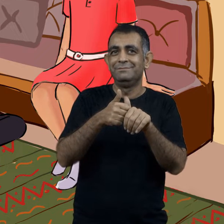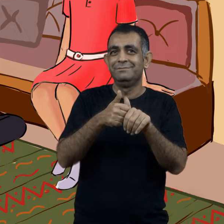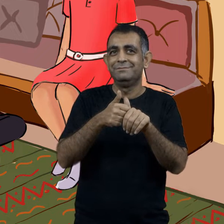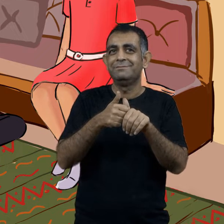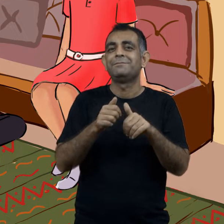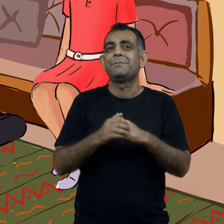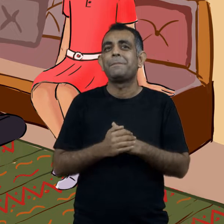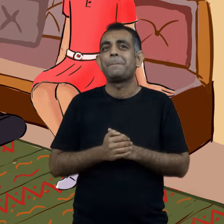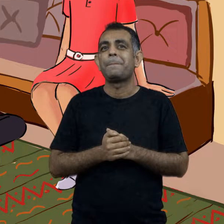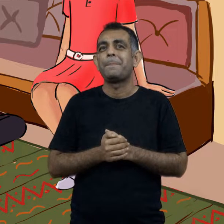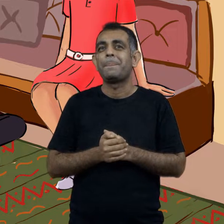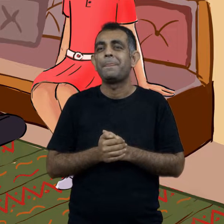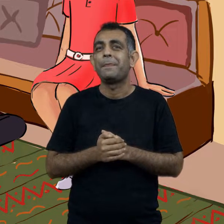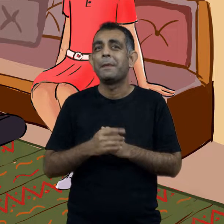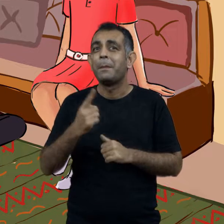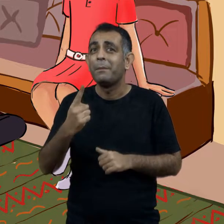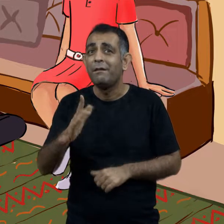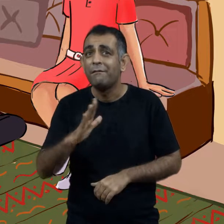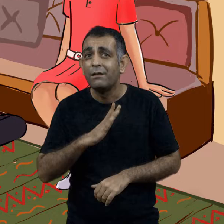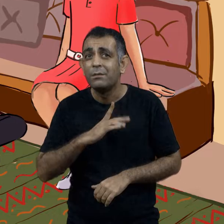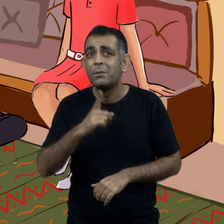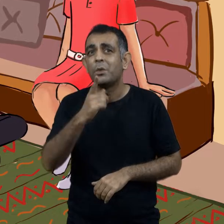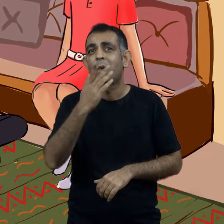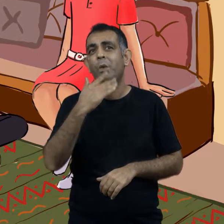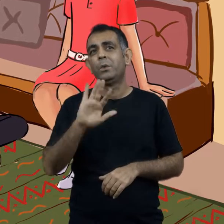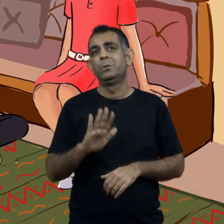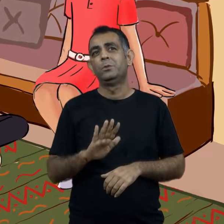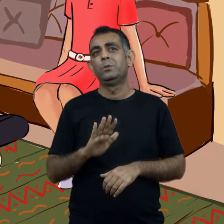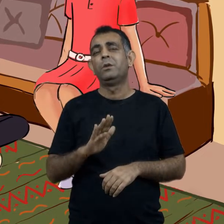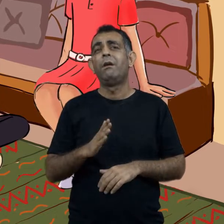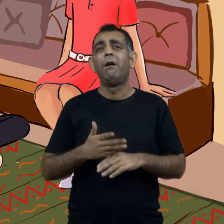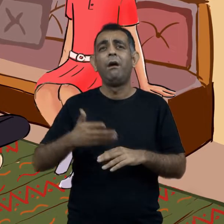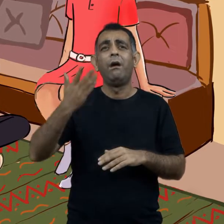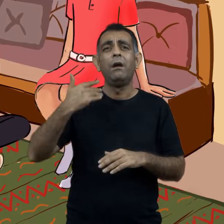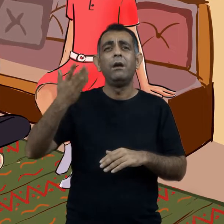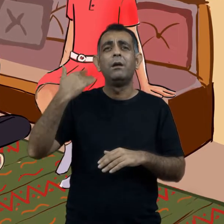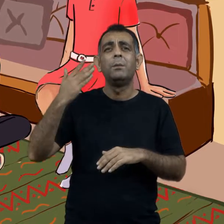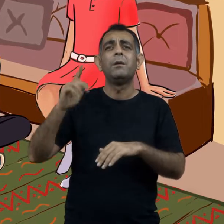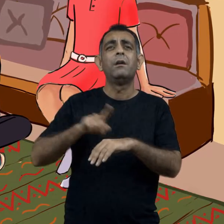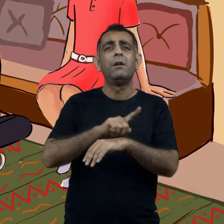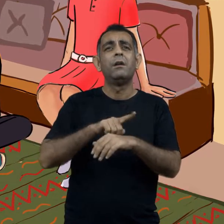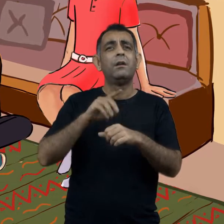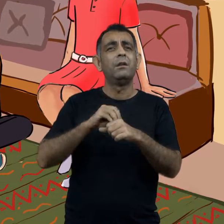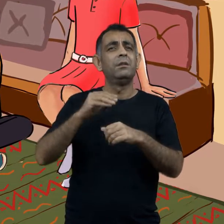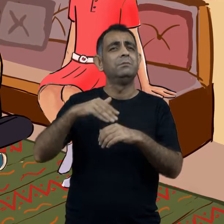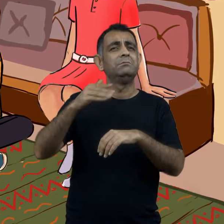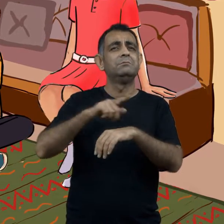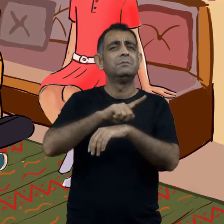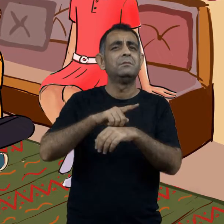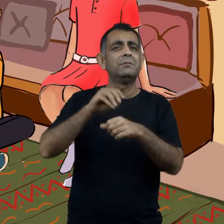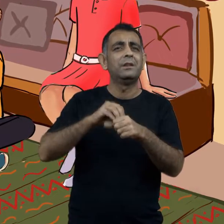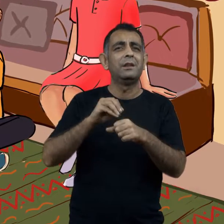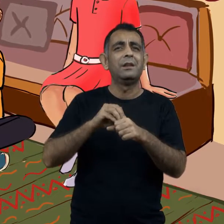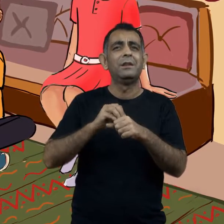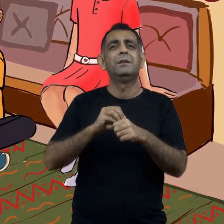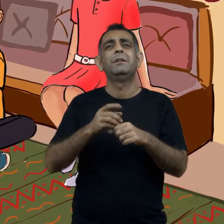yanındaki yerini çoktan almıştı. Bir varmış, bir yokmuş. Evvel zaman içinde,